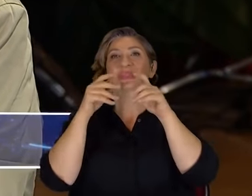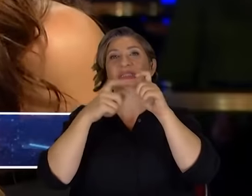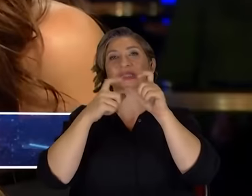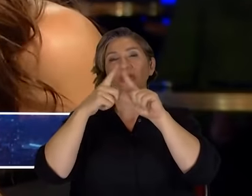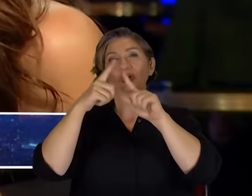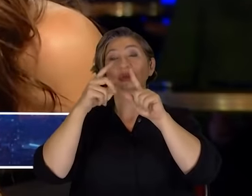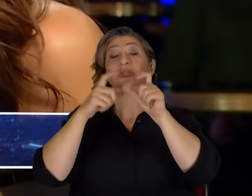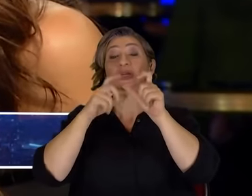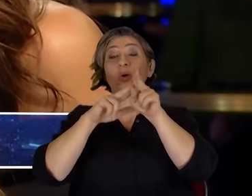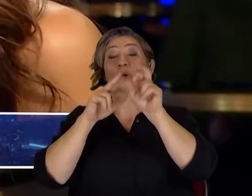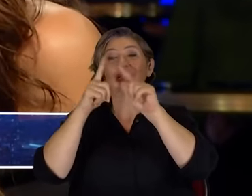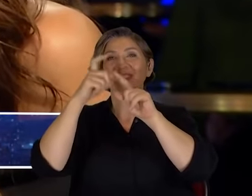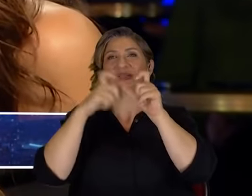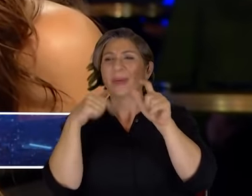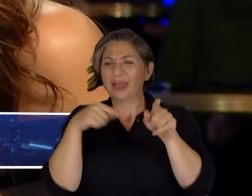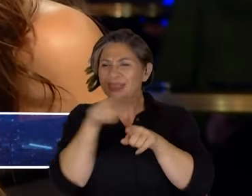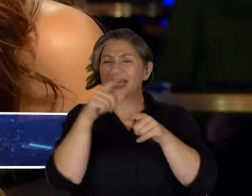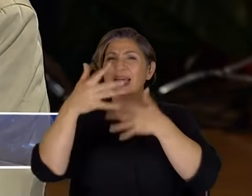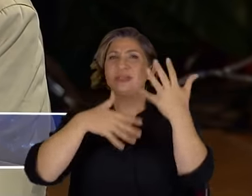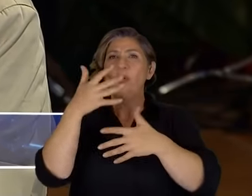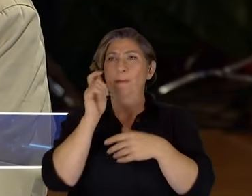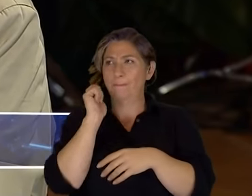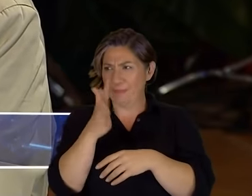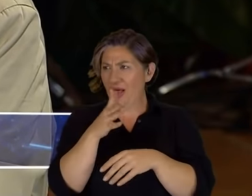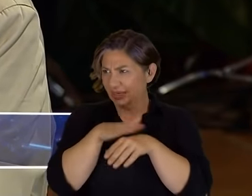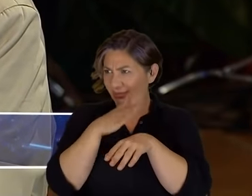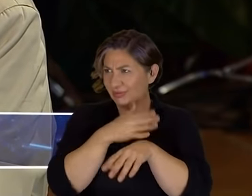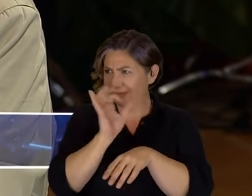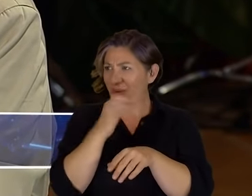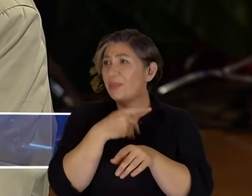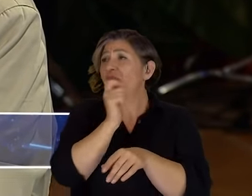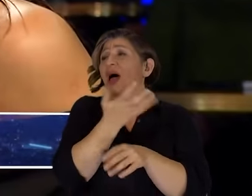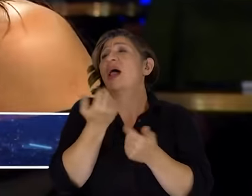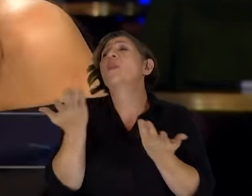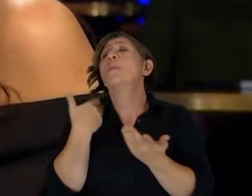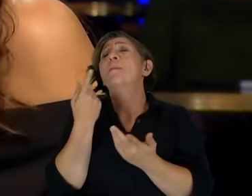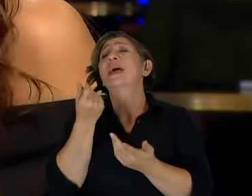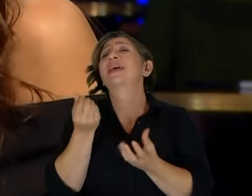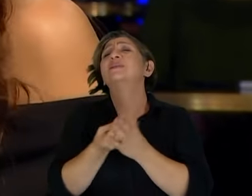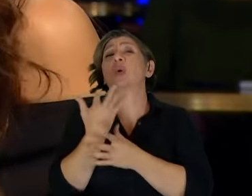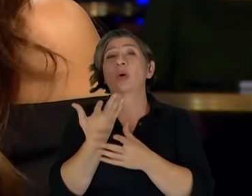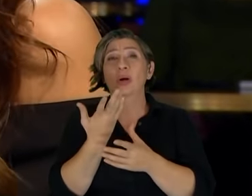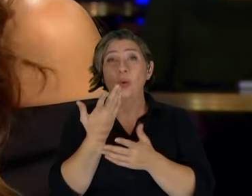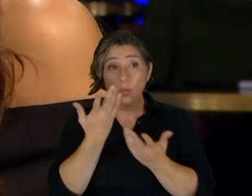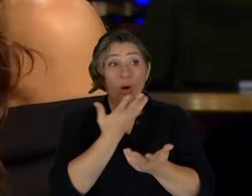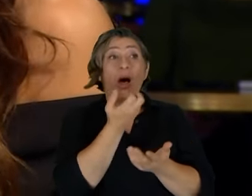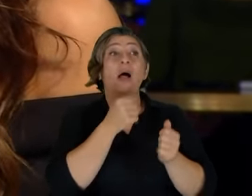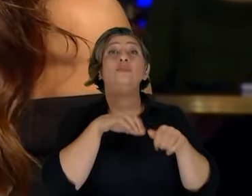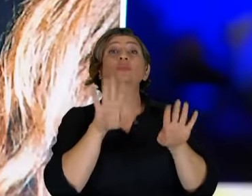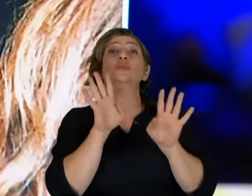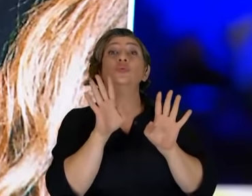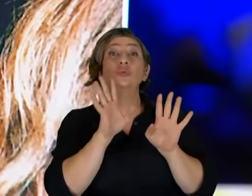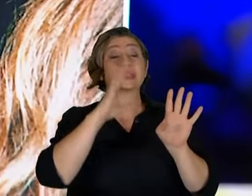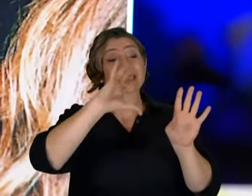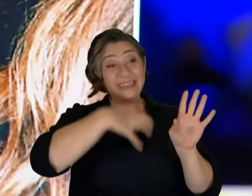Ha, onlar Scottish. Pardon, ben karışıyorum. Hiç böyle tabii pahalıdır herhalde bu kediler. Alamıyoruz ki bizim şeyimizi. Olur mu? Hayır, zaten bunlar, almıyoruz. Bir de